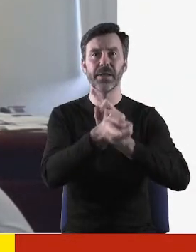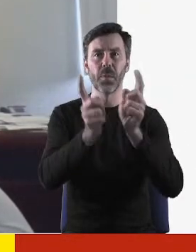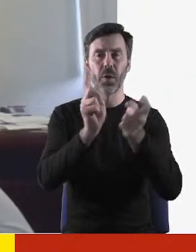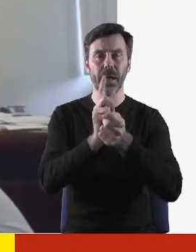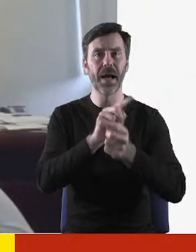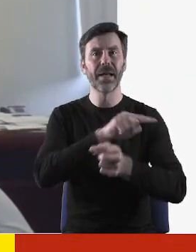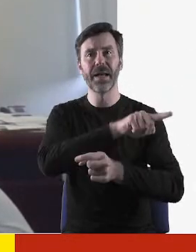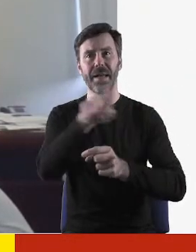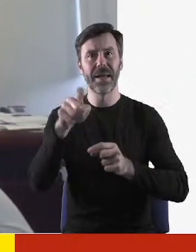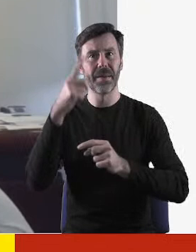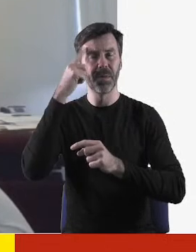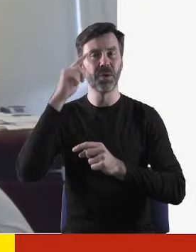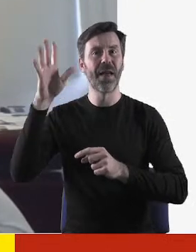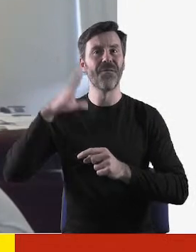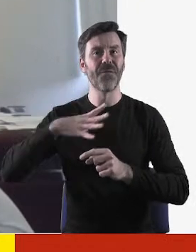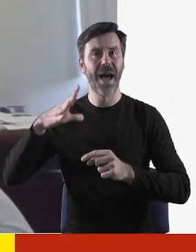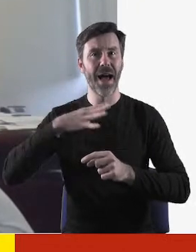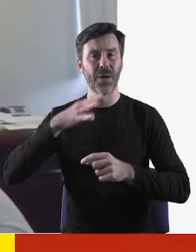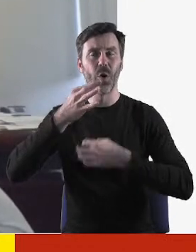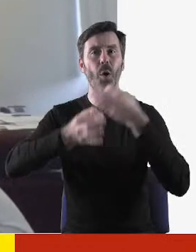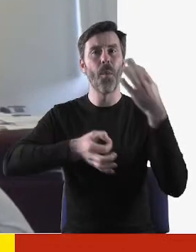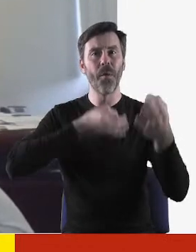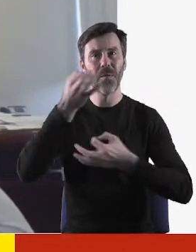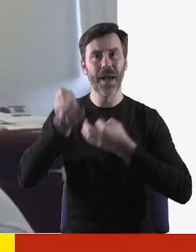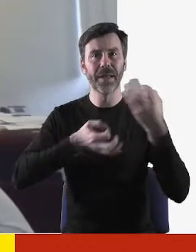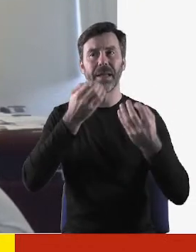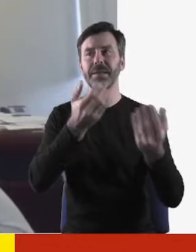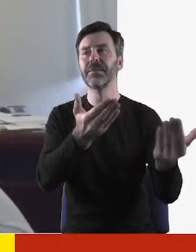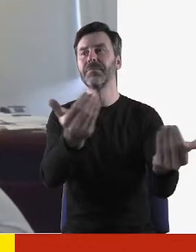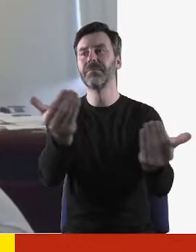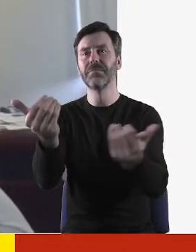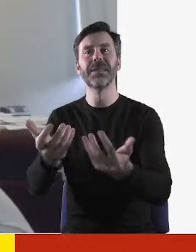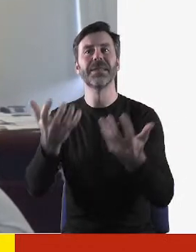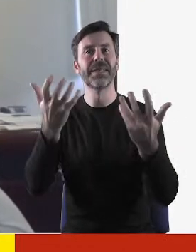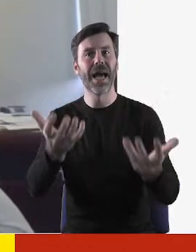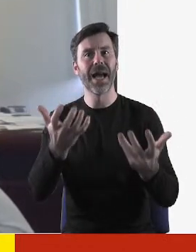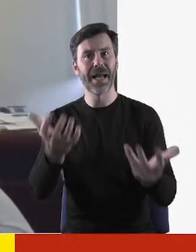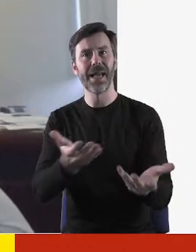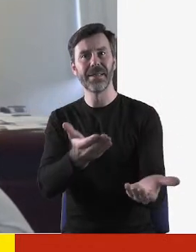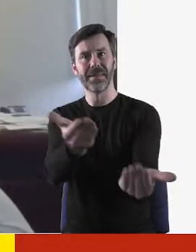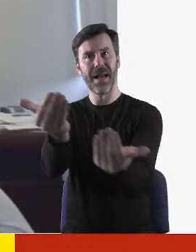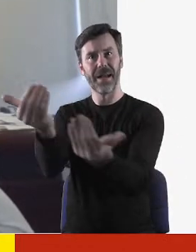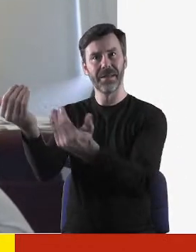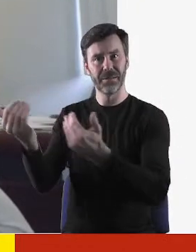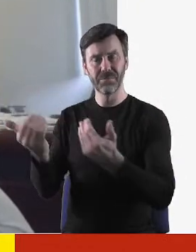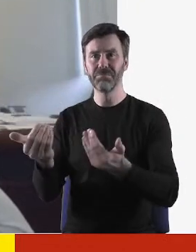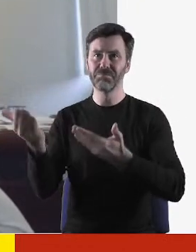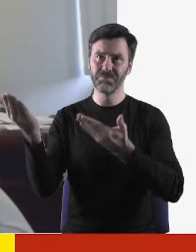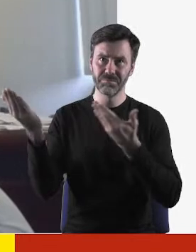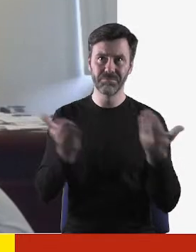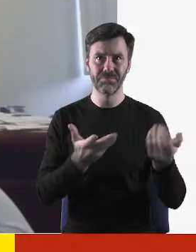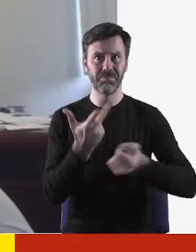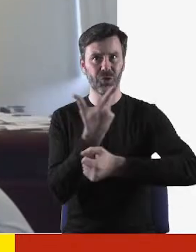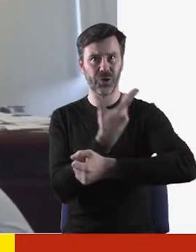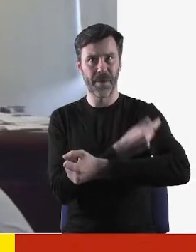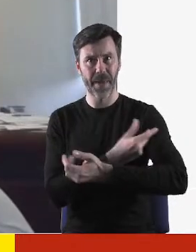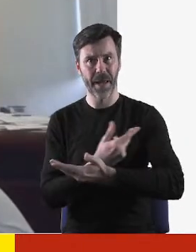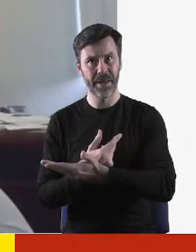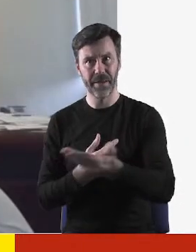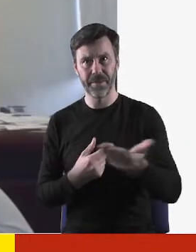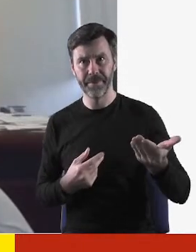i zachęcać do tego, żeby jednak osoby się zaszczepiły. Myślę,